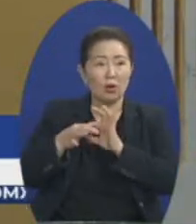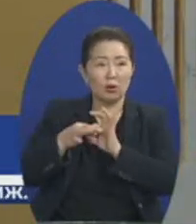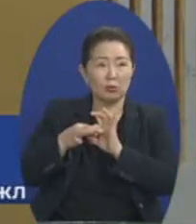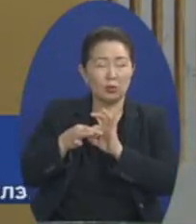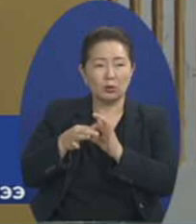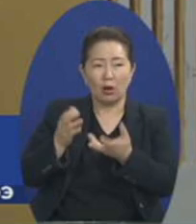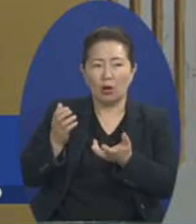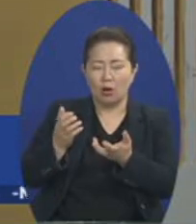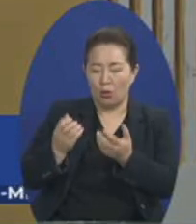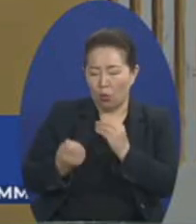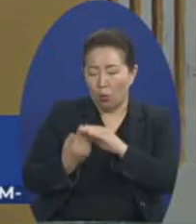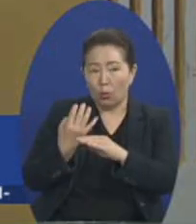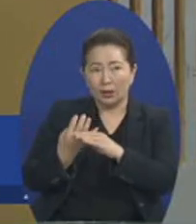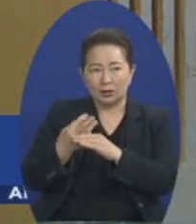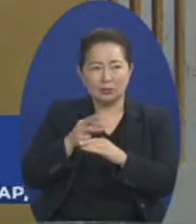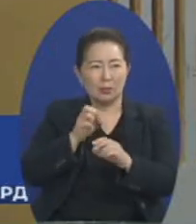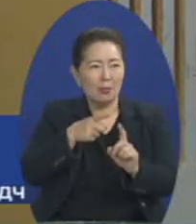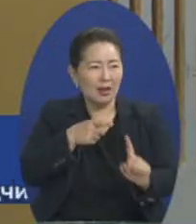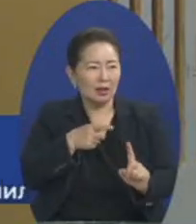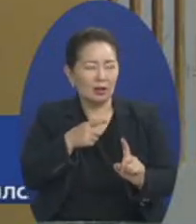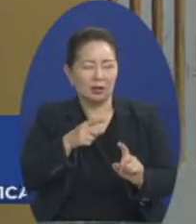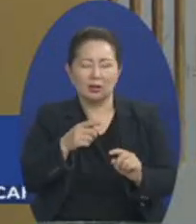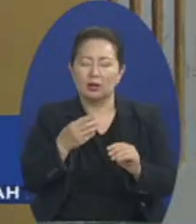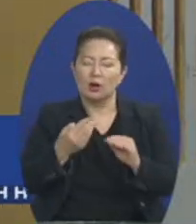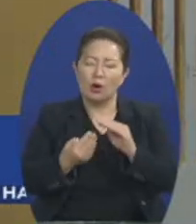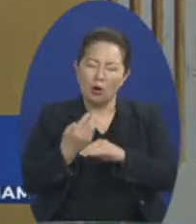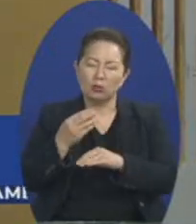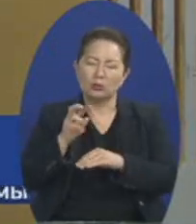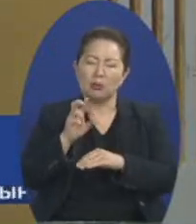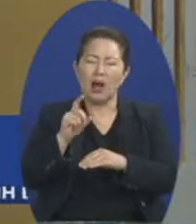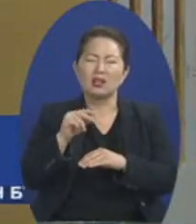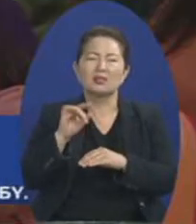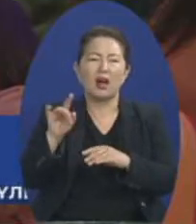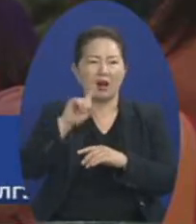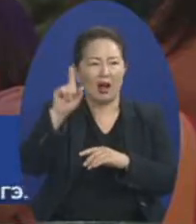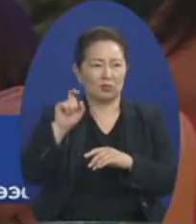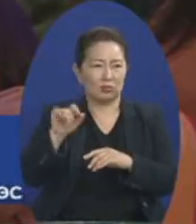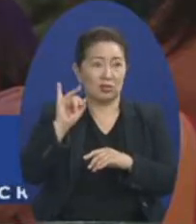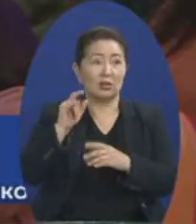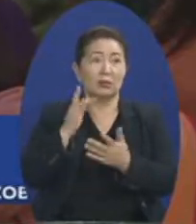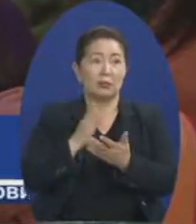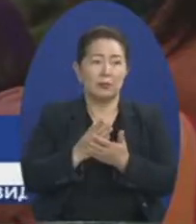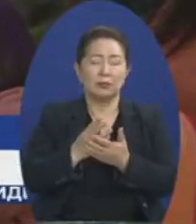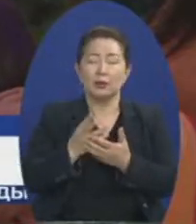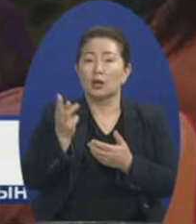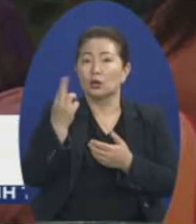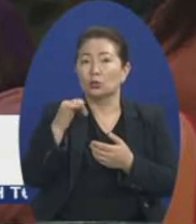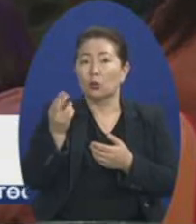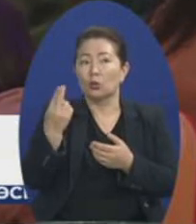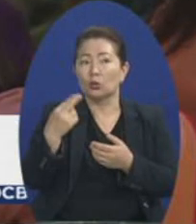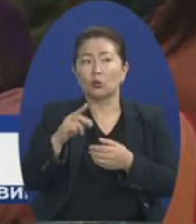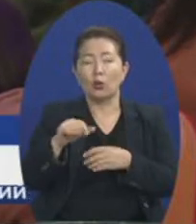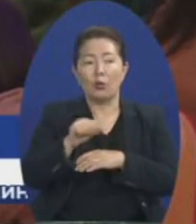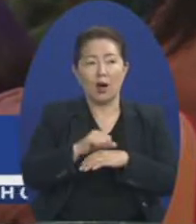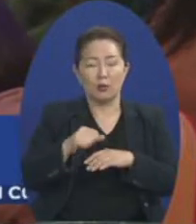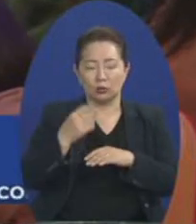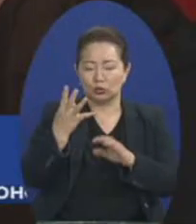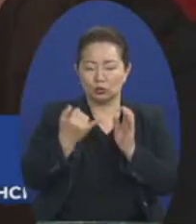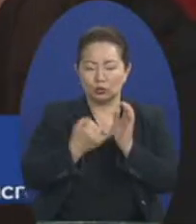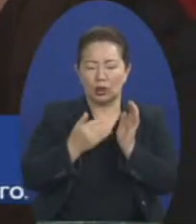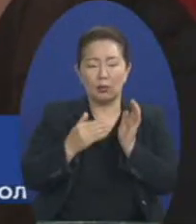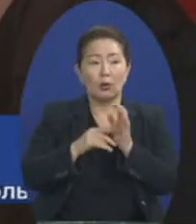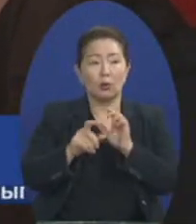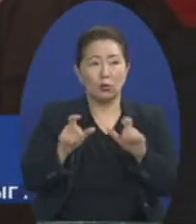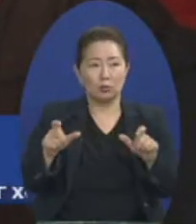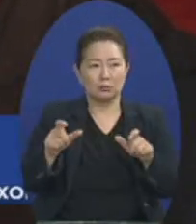ургац, ургамал, малын өвс, бэлчээр эдний асуудал их байна. Дундгов аймагт 46 мянган гаруй хүн амтай. Үүний тал хувь